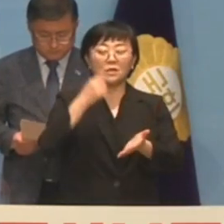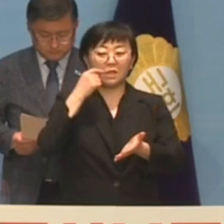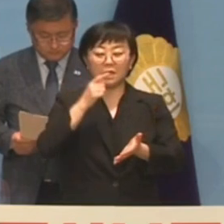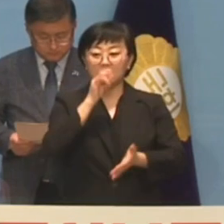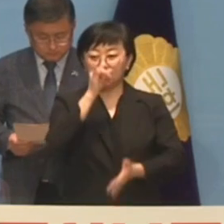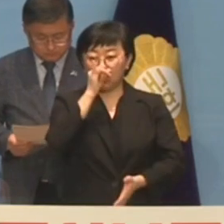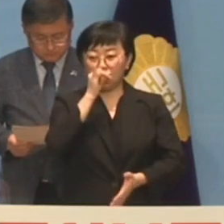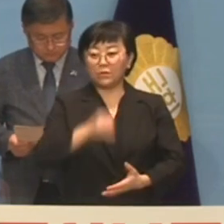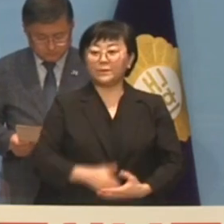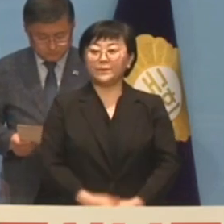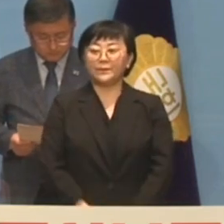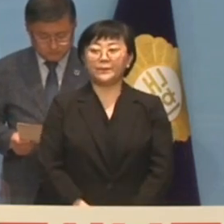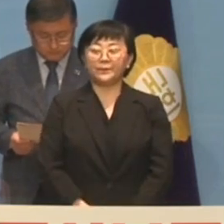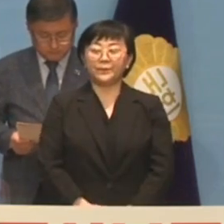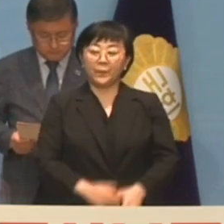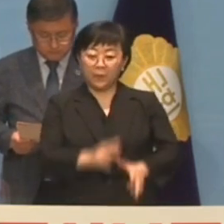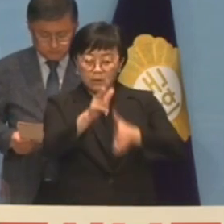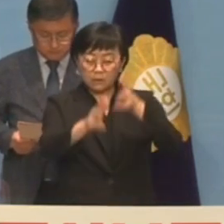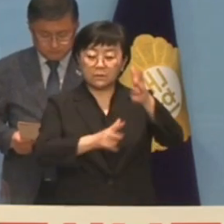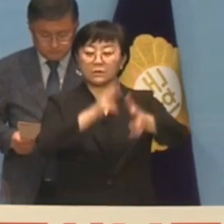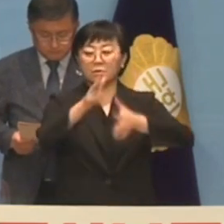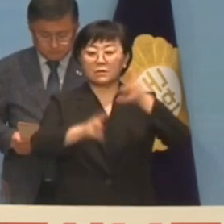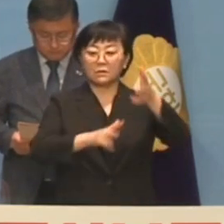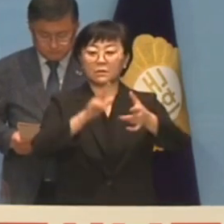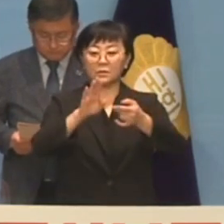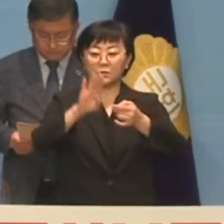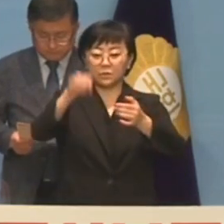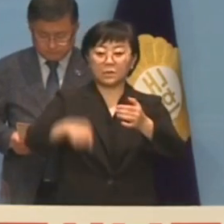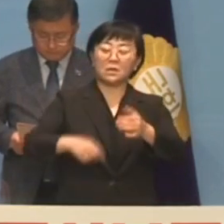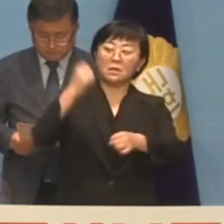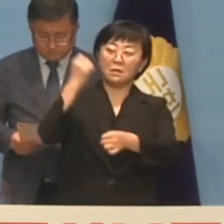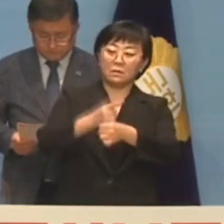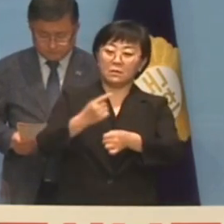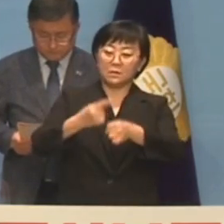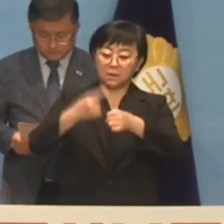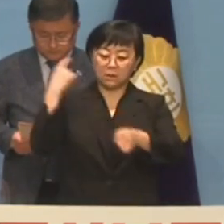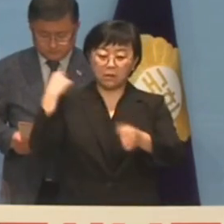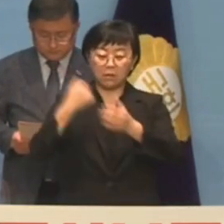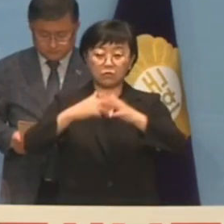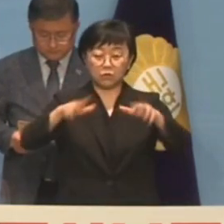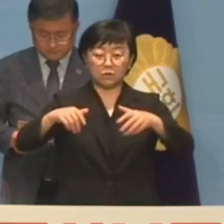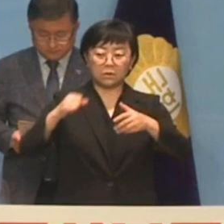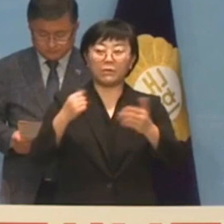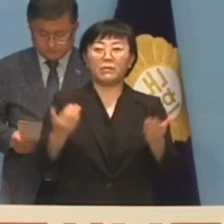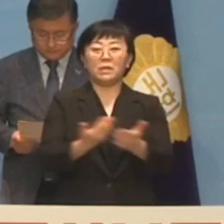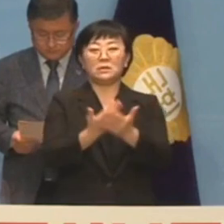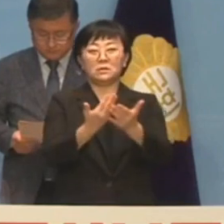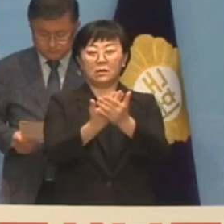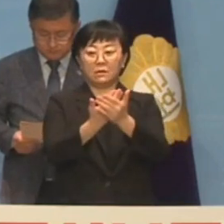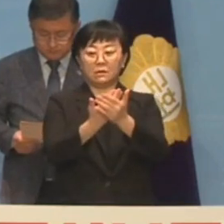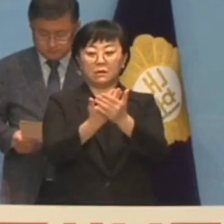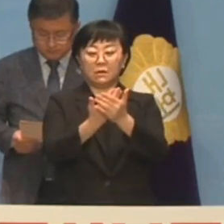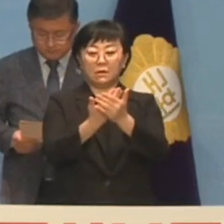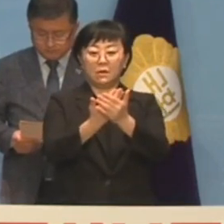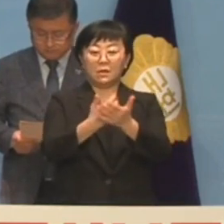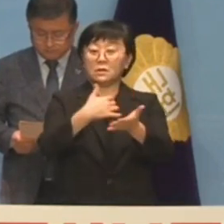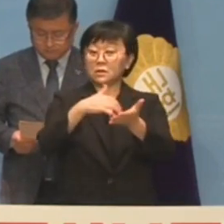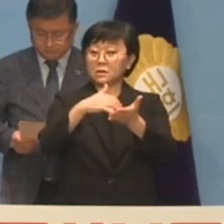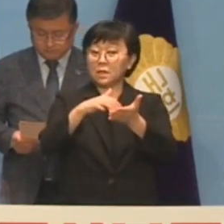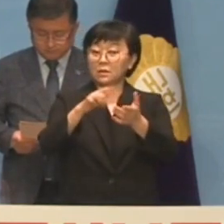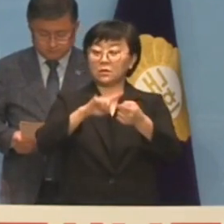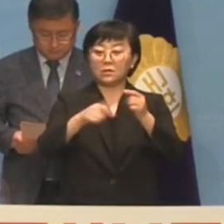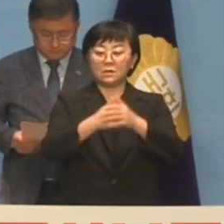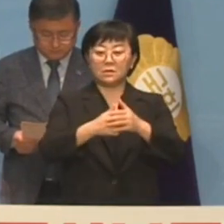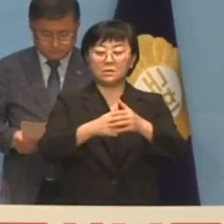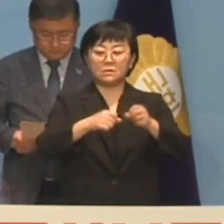있는데 산업부는 지난해 이미 우리 풍력발전 정산체계를